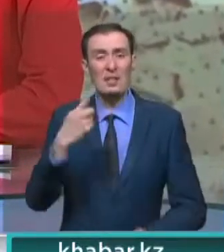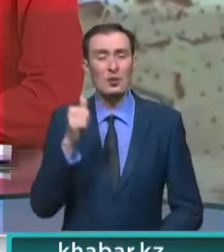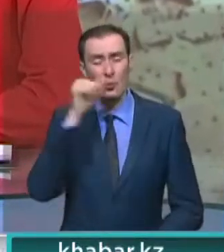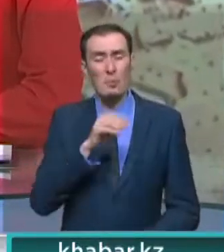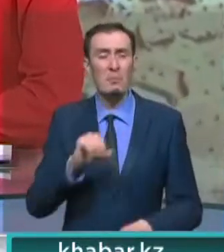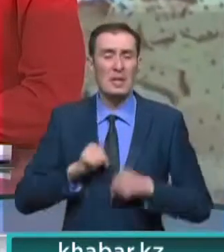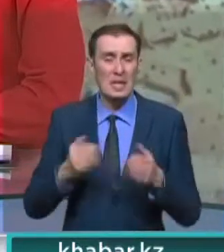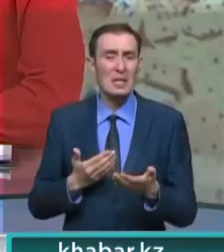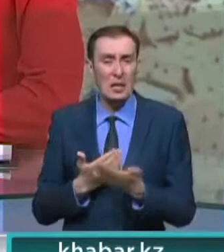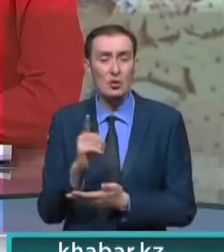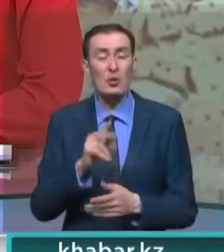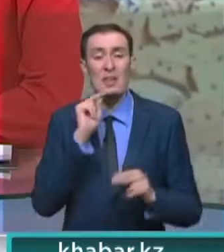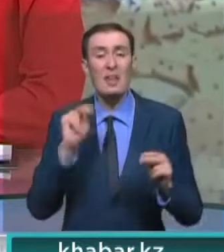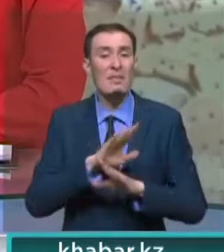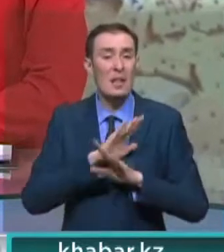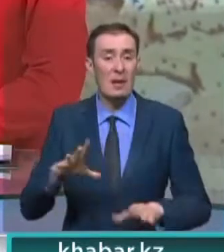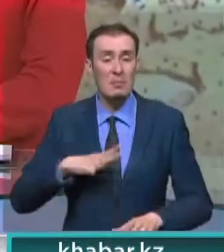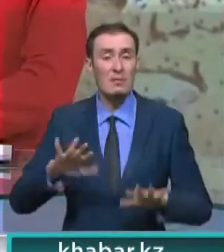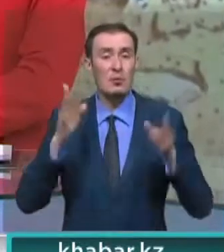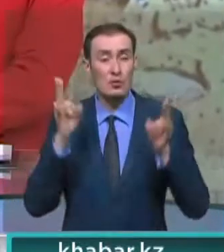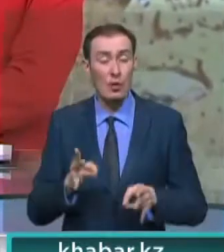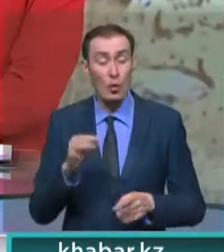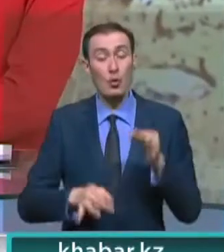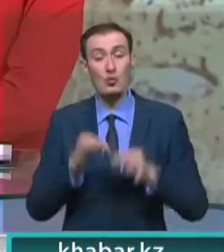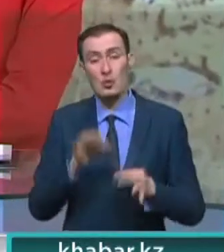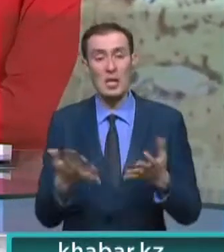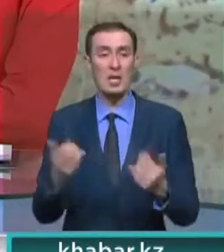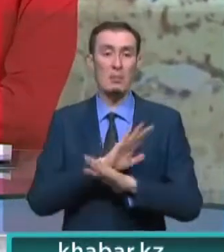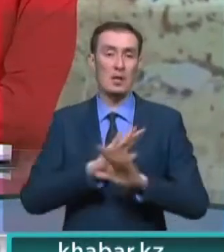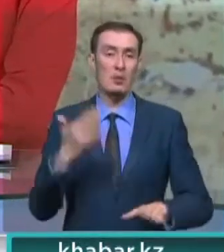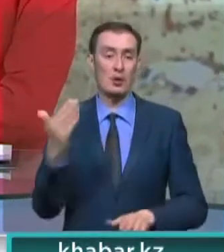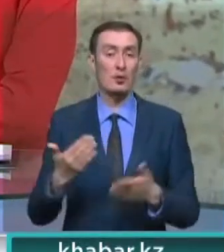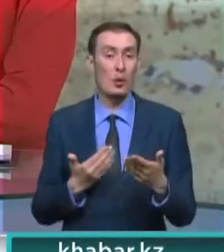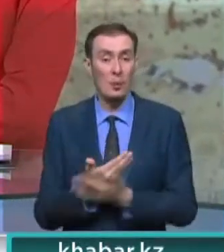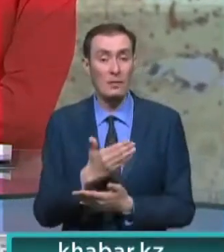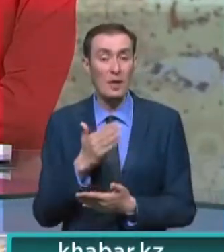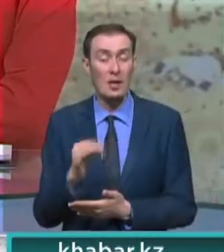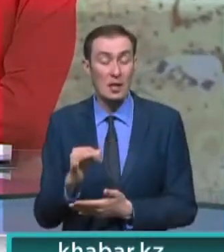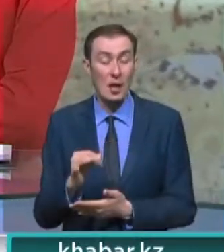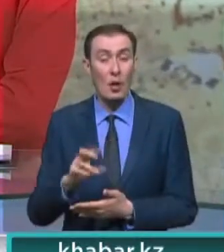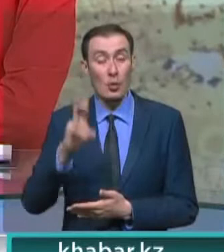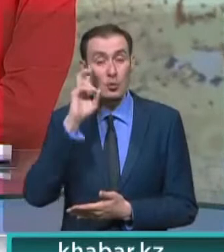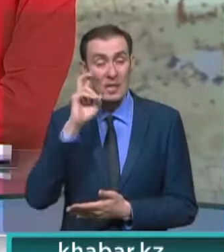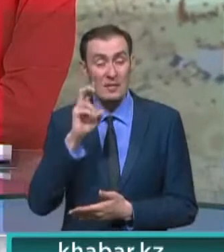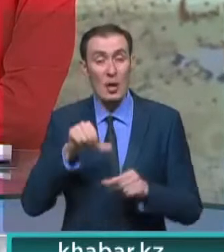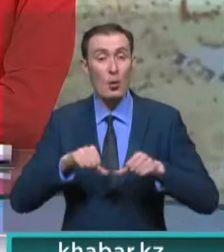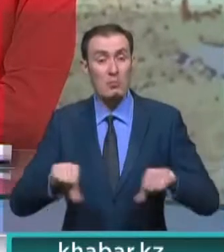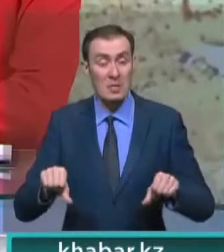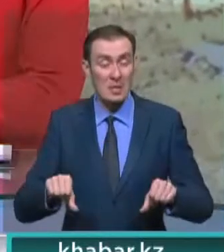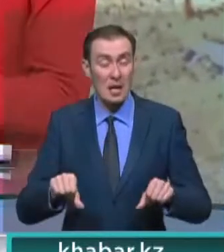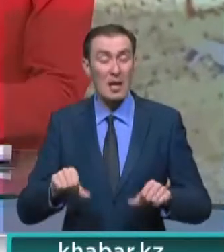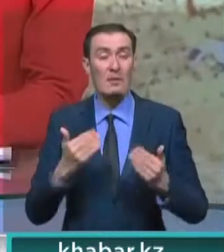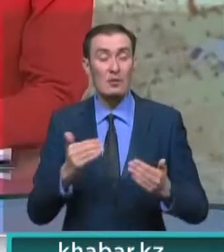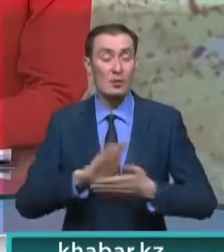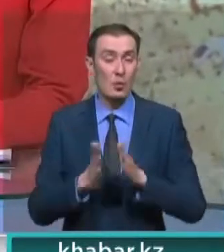пытается доказать, что не виноват в случившемся. Однако суды не принимают его аргументов и выводов государственной комиссии. В